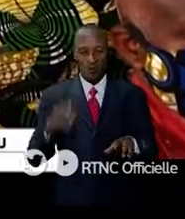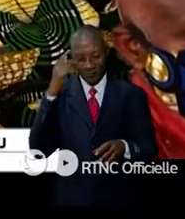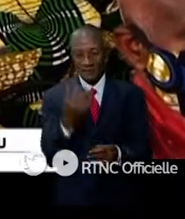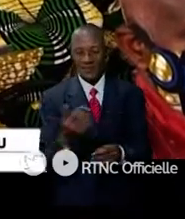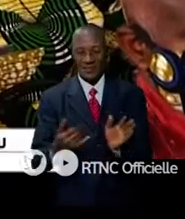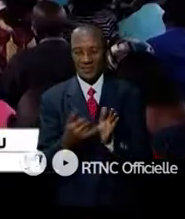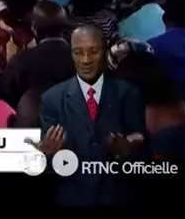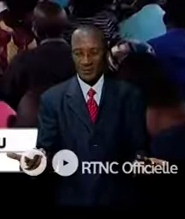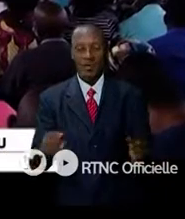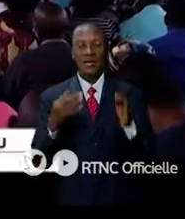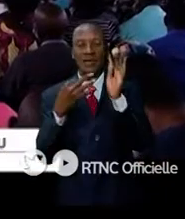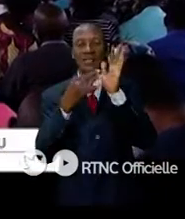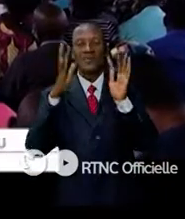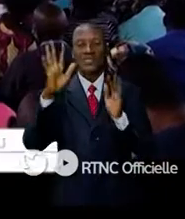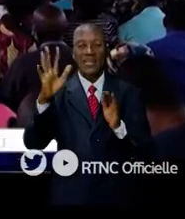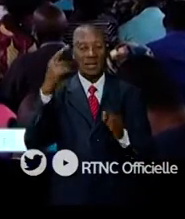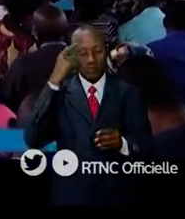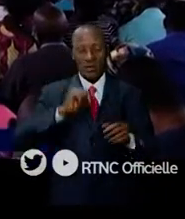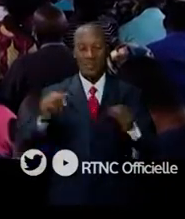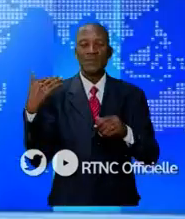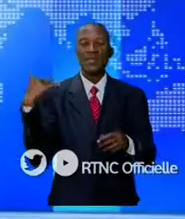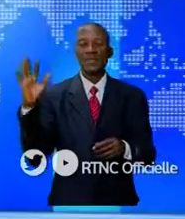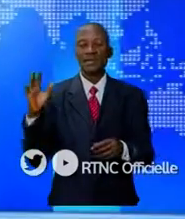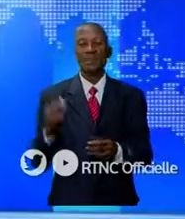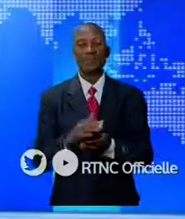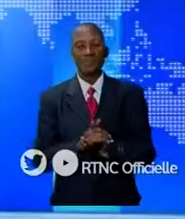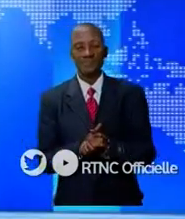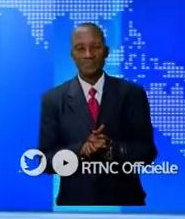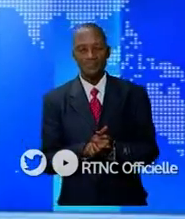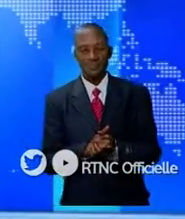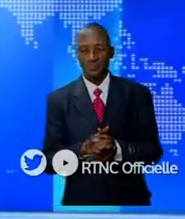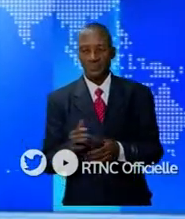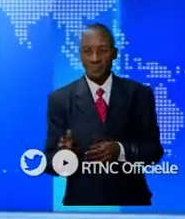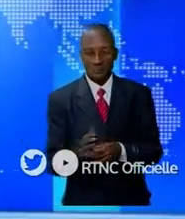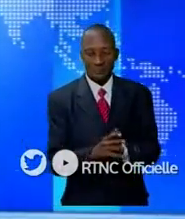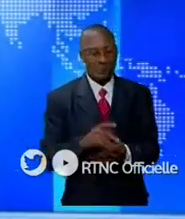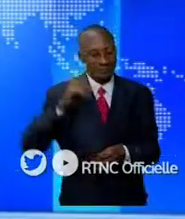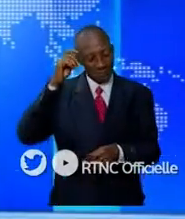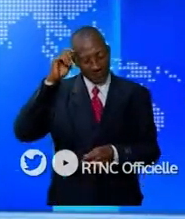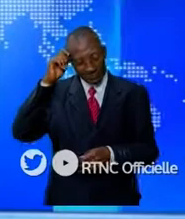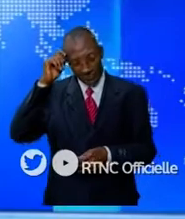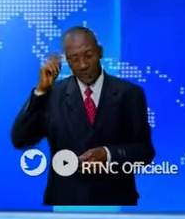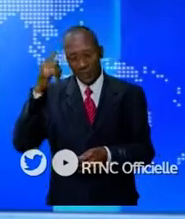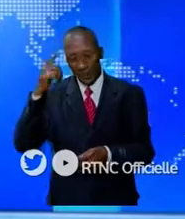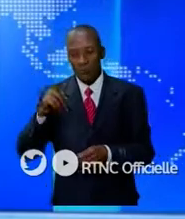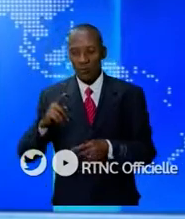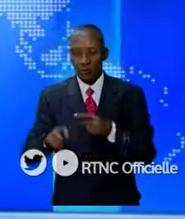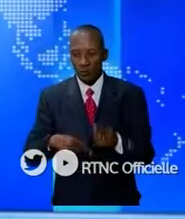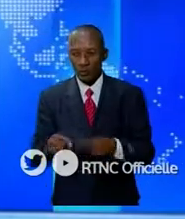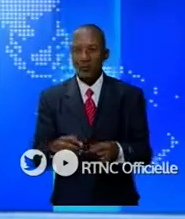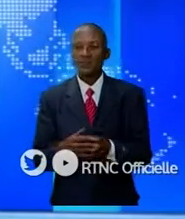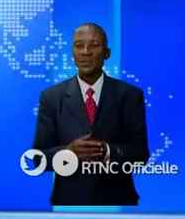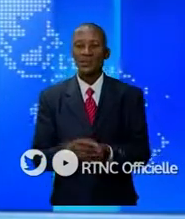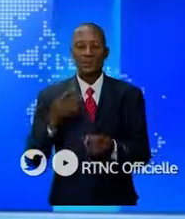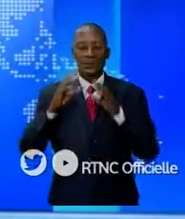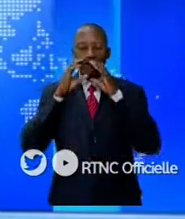et 85 000 francs congolais pour l'examen d'État. Démarrage de l'opération du port des masques obligatoire dans les transports en